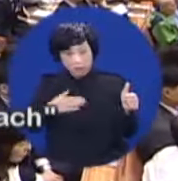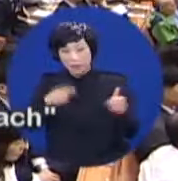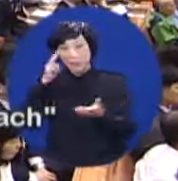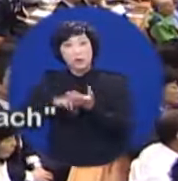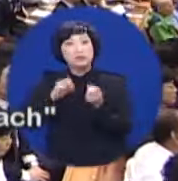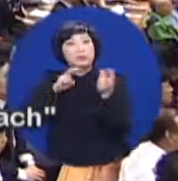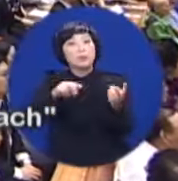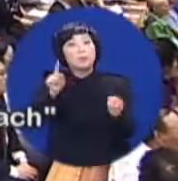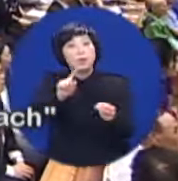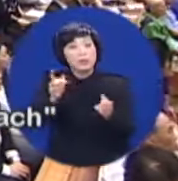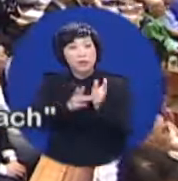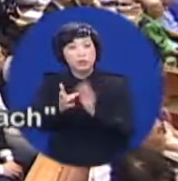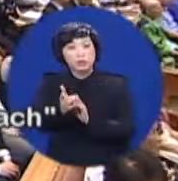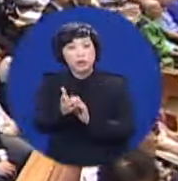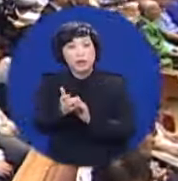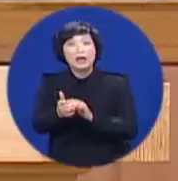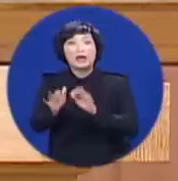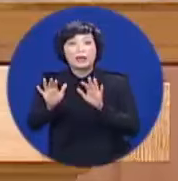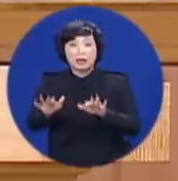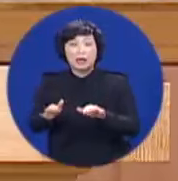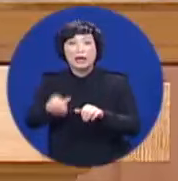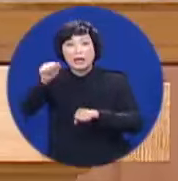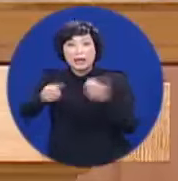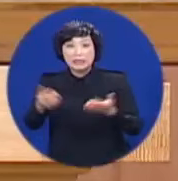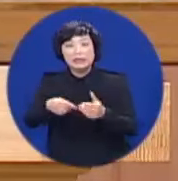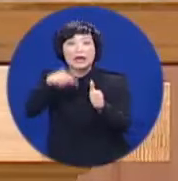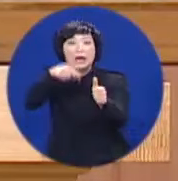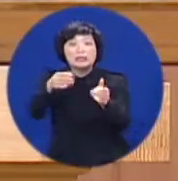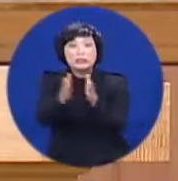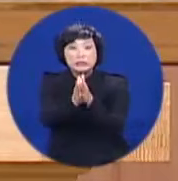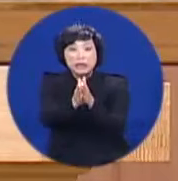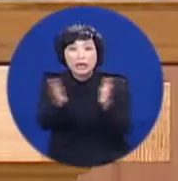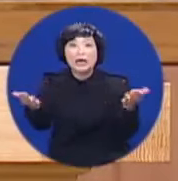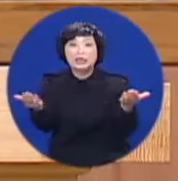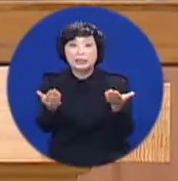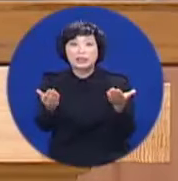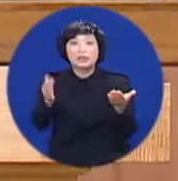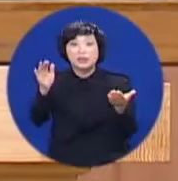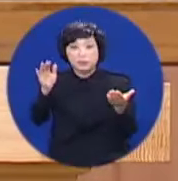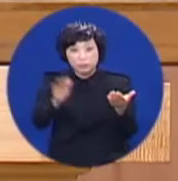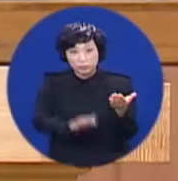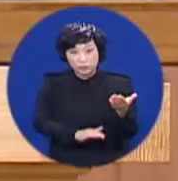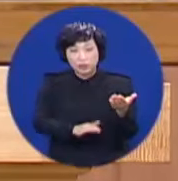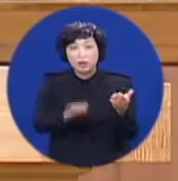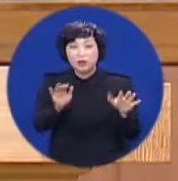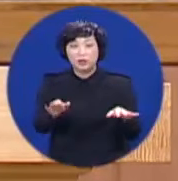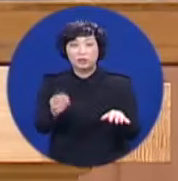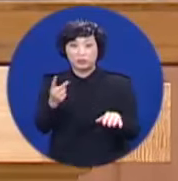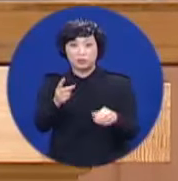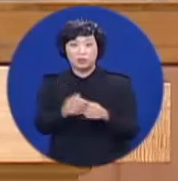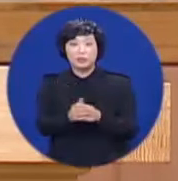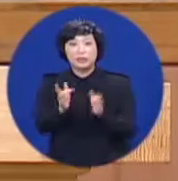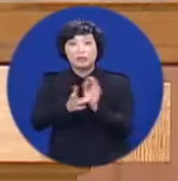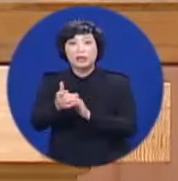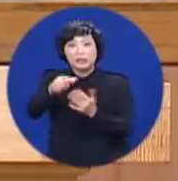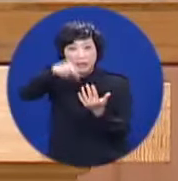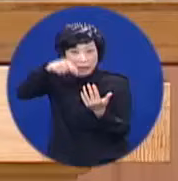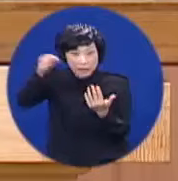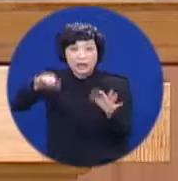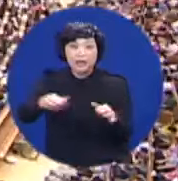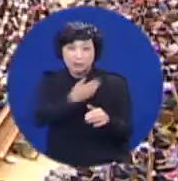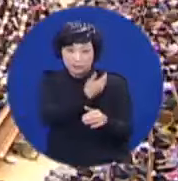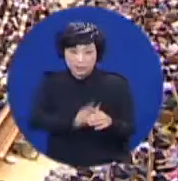가르치시기를 시작하신부터. 자, 예수가 행하시며 가르치기를 시작한부터 또 그의 택하신